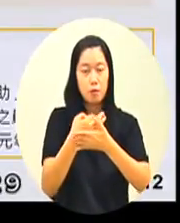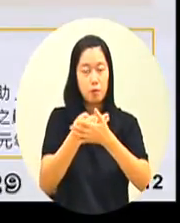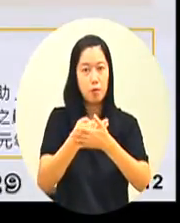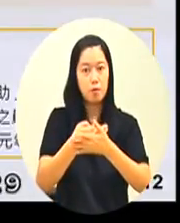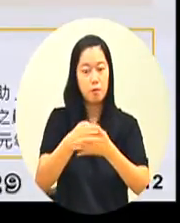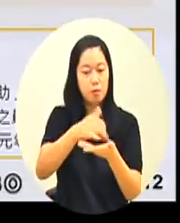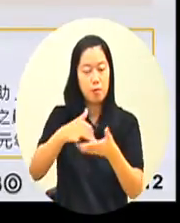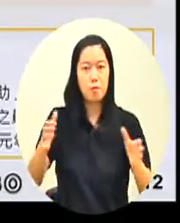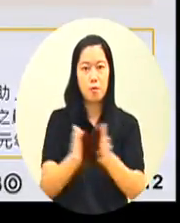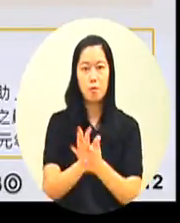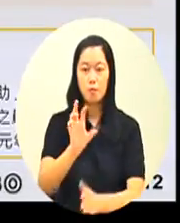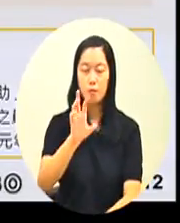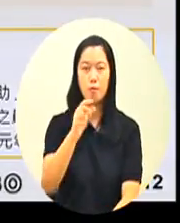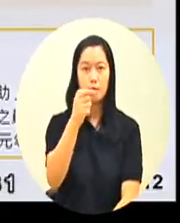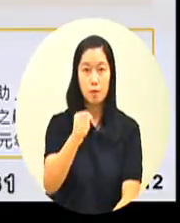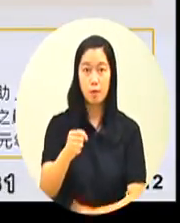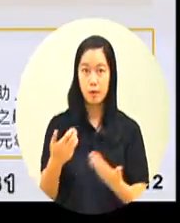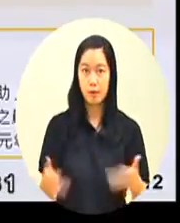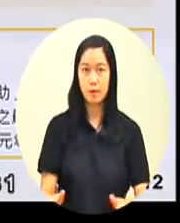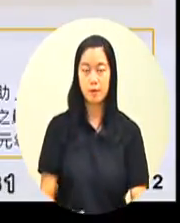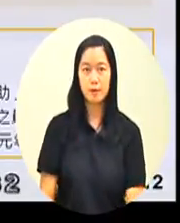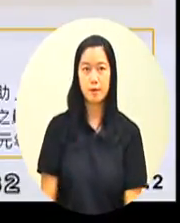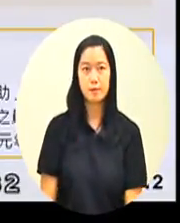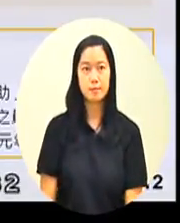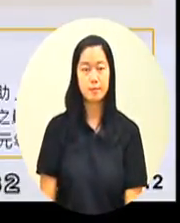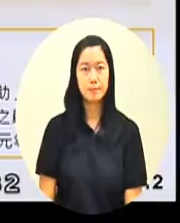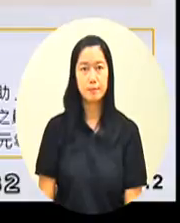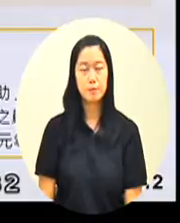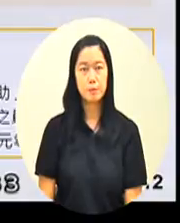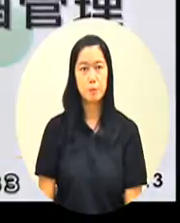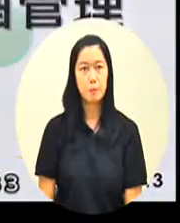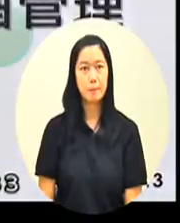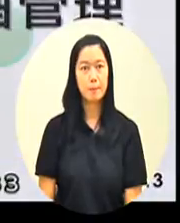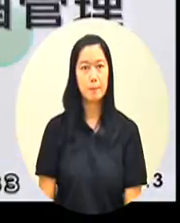共有88亿多，跟议员做一个说明。